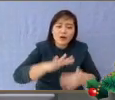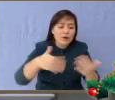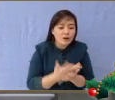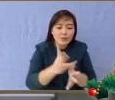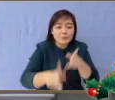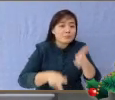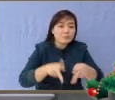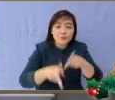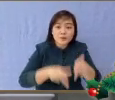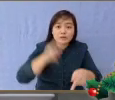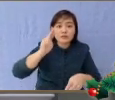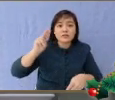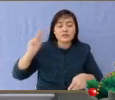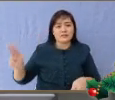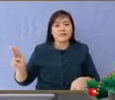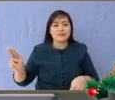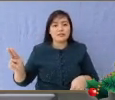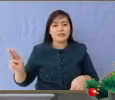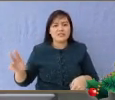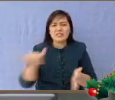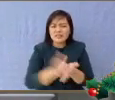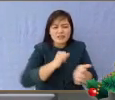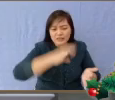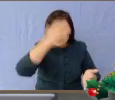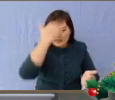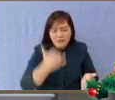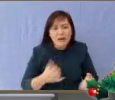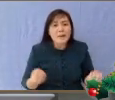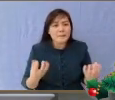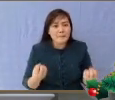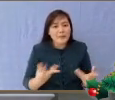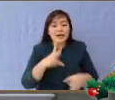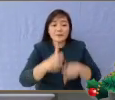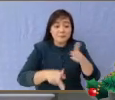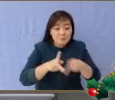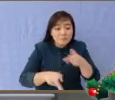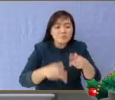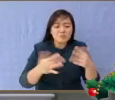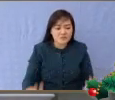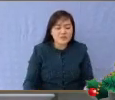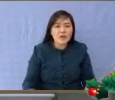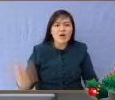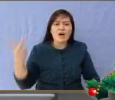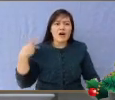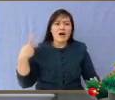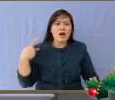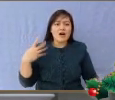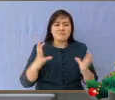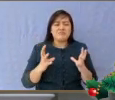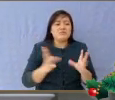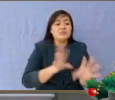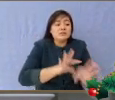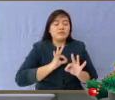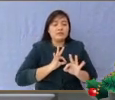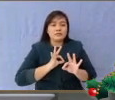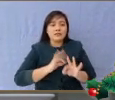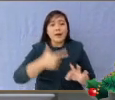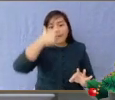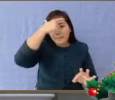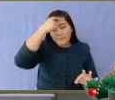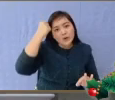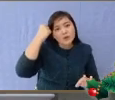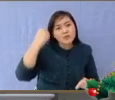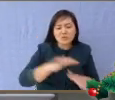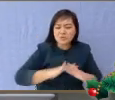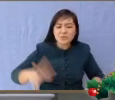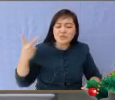Sapagkat nawawala yung kanilang pananampalataya, sapagkat hindi po nila binigyan ng priority ang Diyos. Many times,